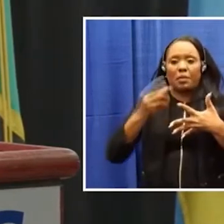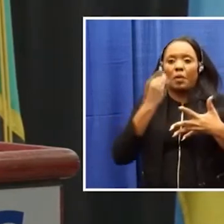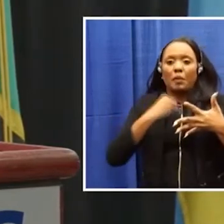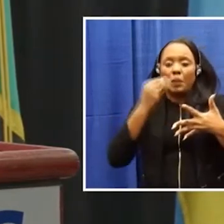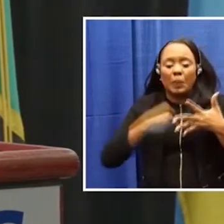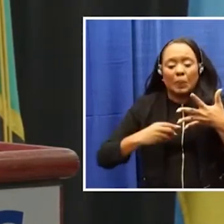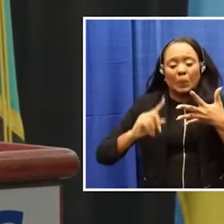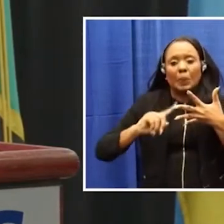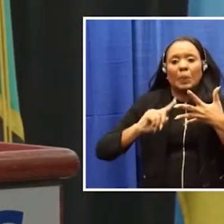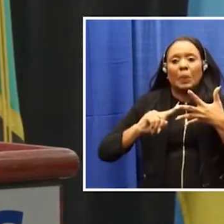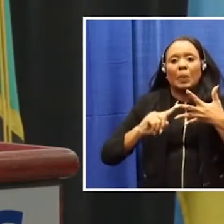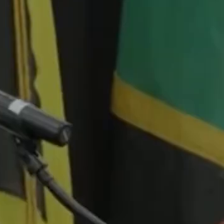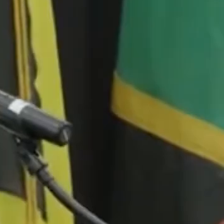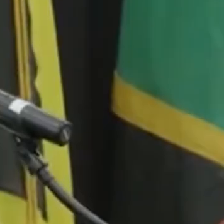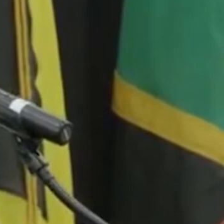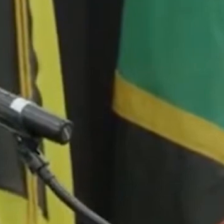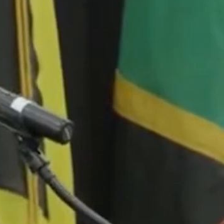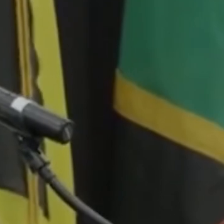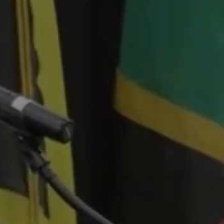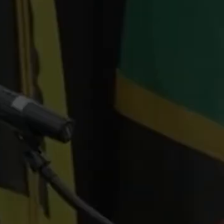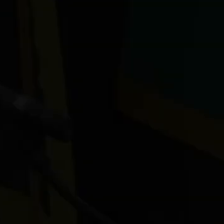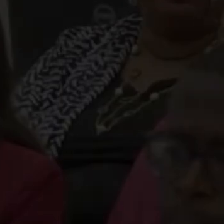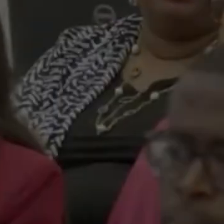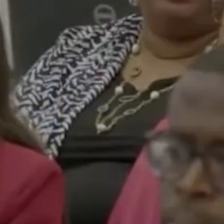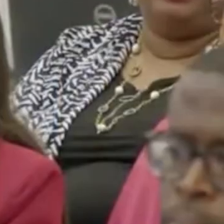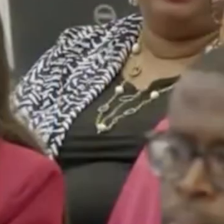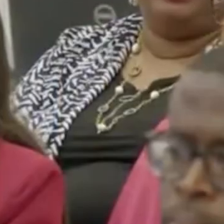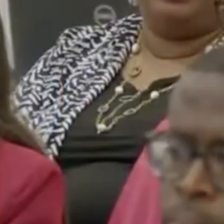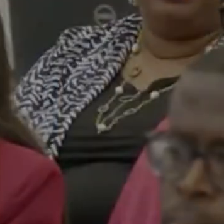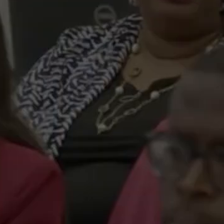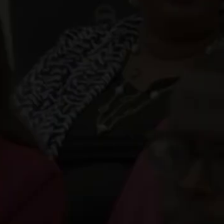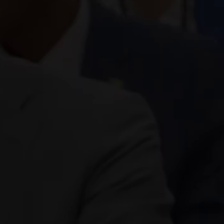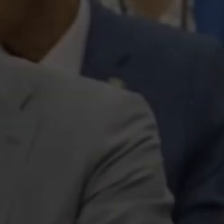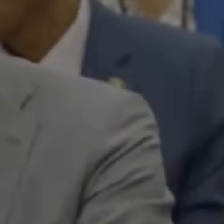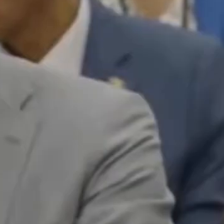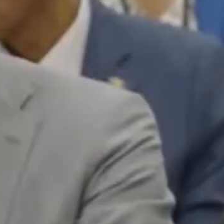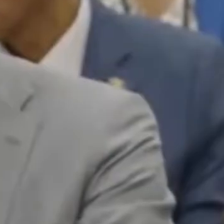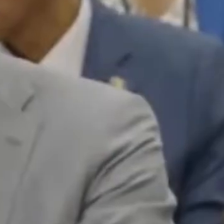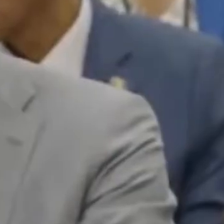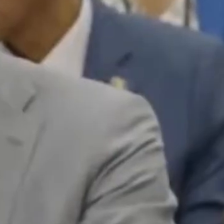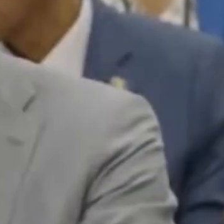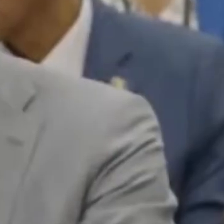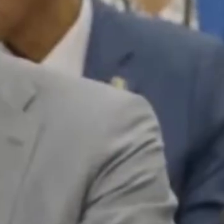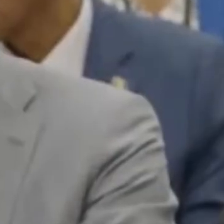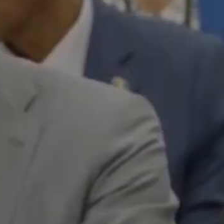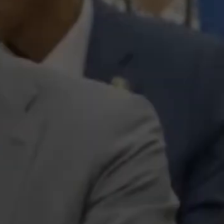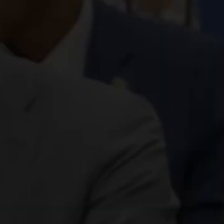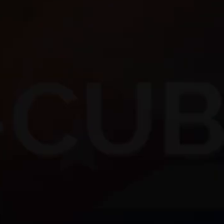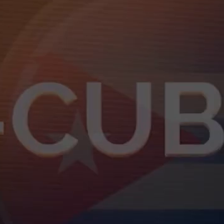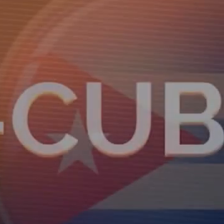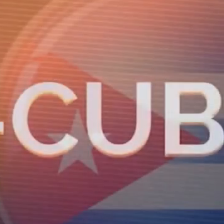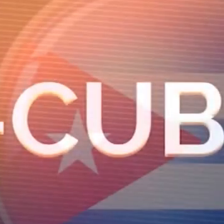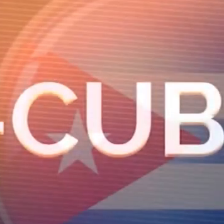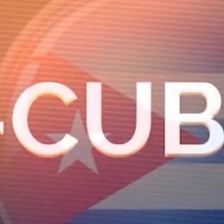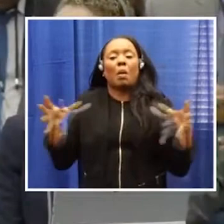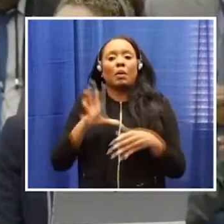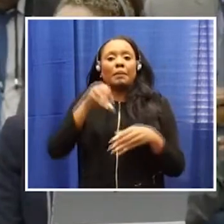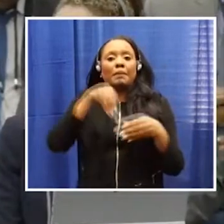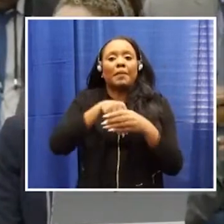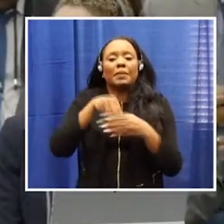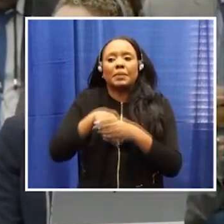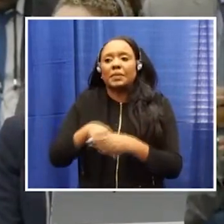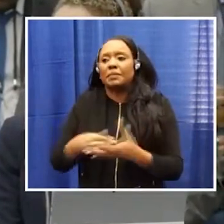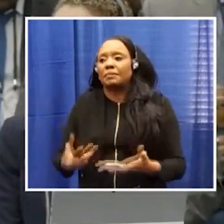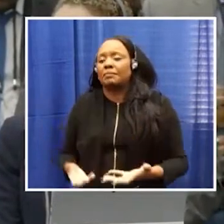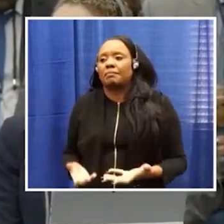ini Barbados. Drape a memre tiri maf kontre tak luku ube oposteng kontrari de